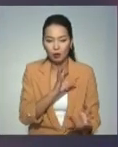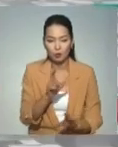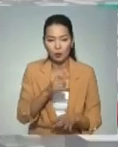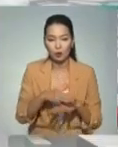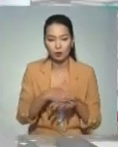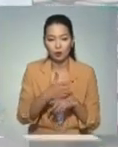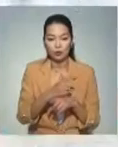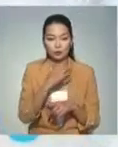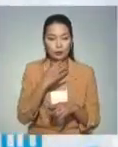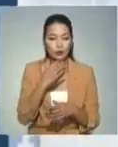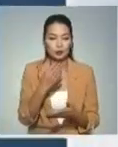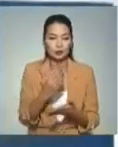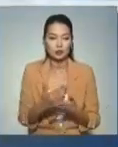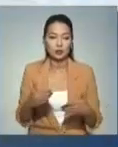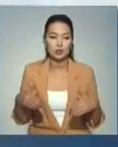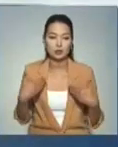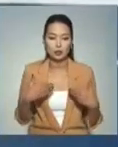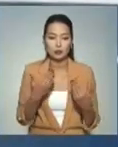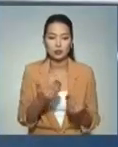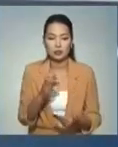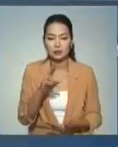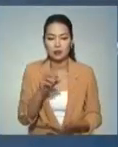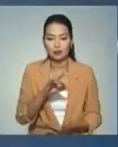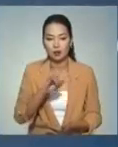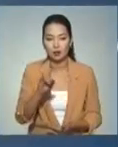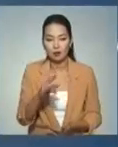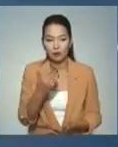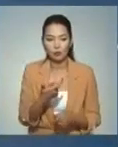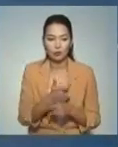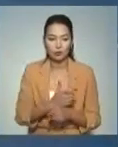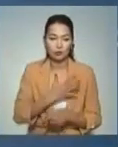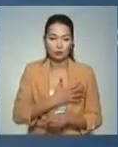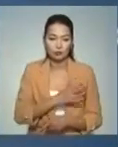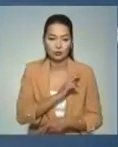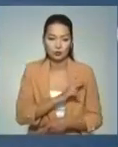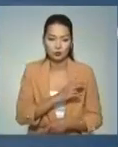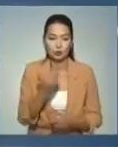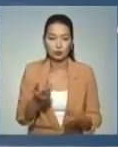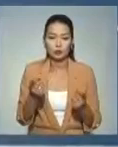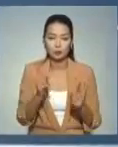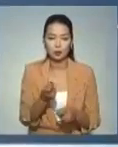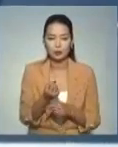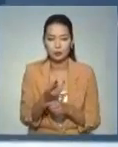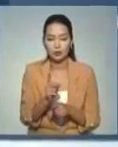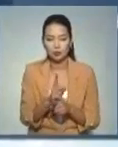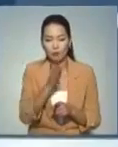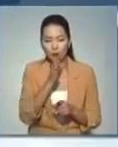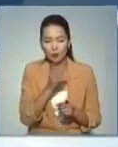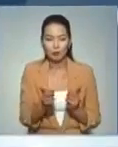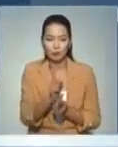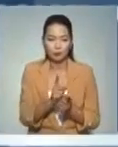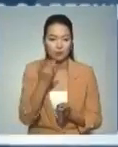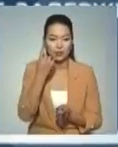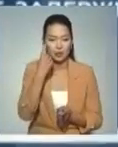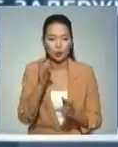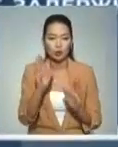азаймаған. Сәлеметсіз бе, сіздердің Скат авиакомпанияларыңыз өте нашар жұмыс жасайды. Ол шындық, бірнеше рет уақытысын ауыстырады. Ескерту